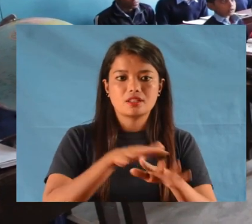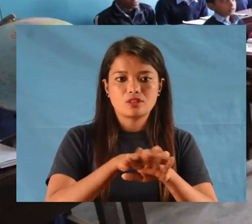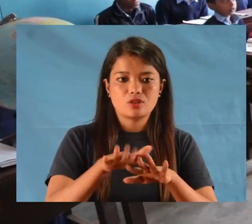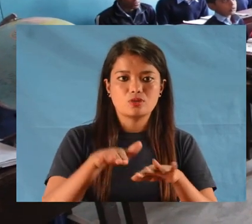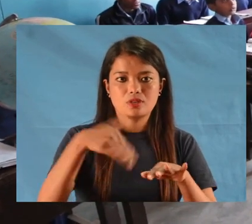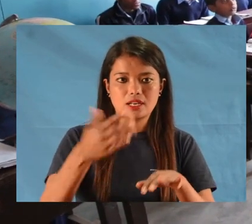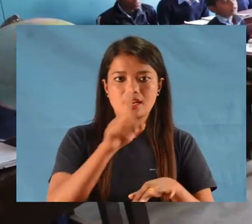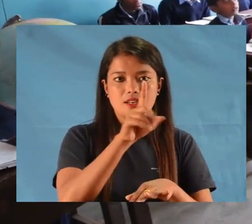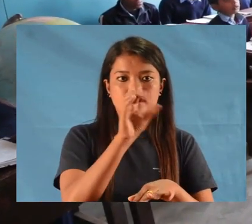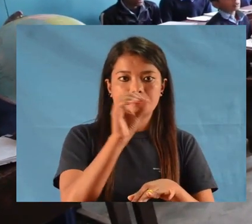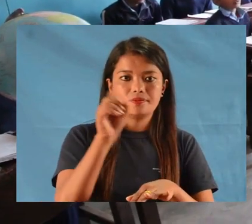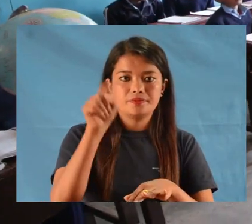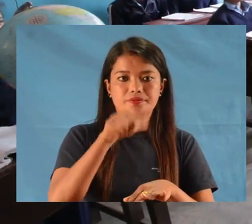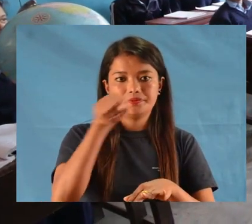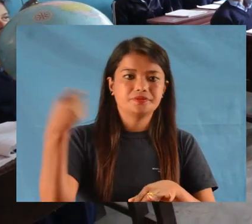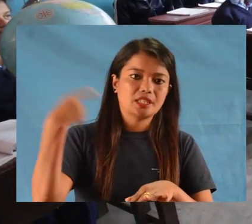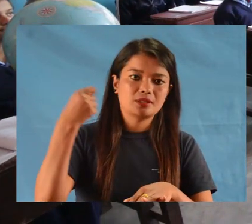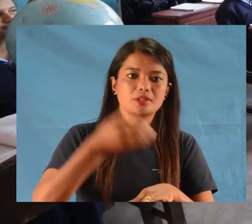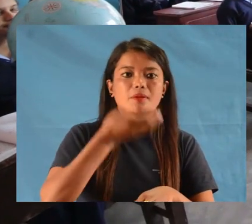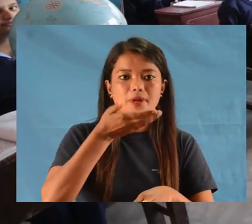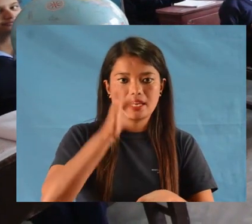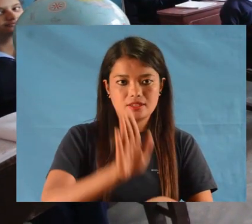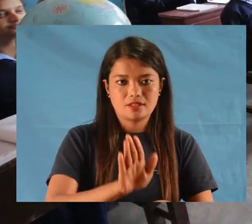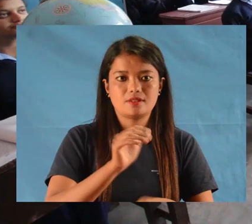यहां 7.34 व्रित्तिमाप पड़ाइंचा